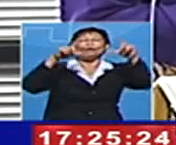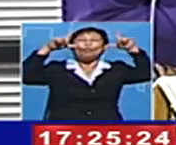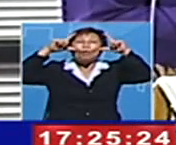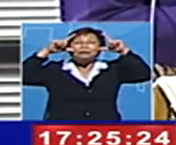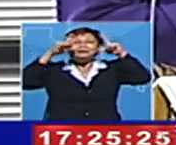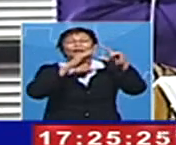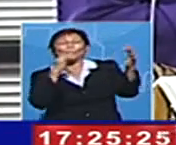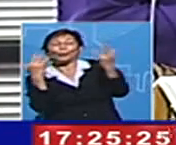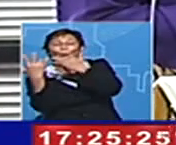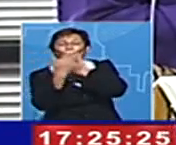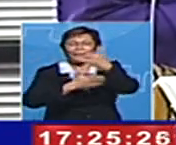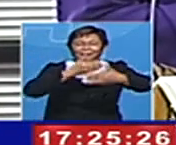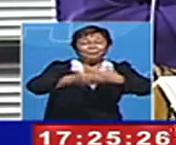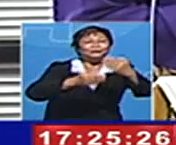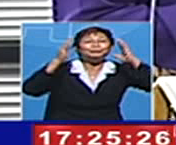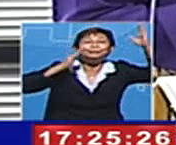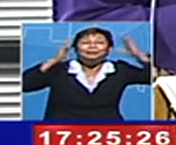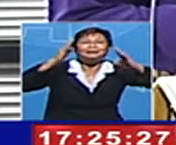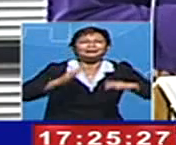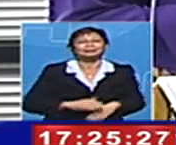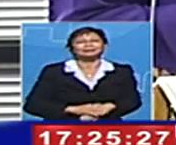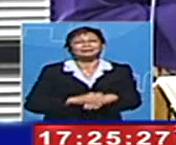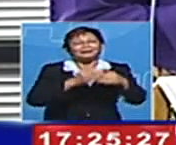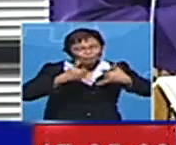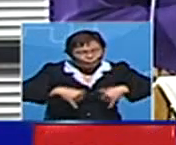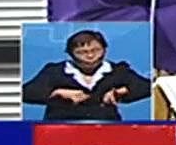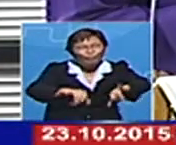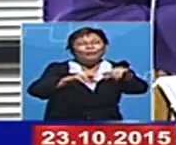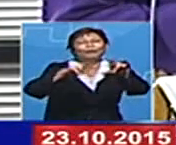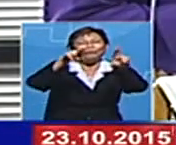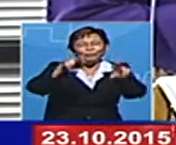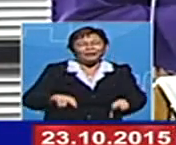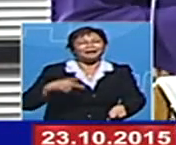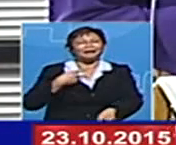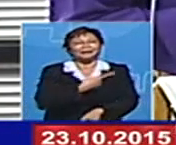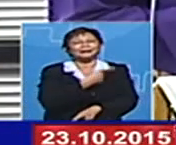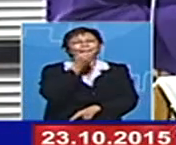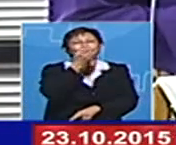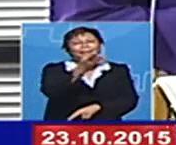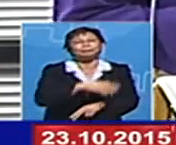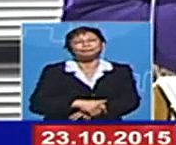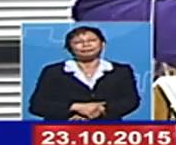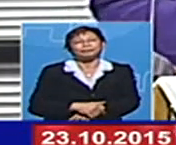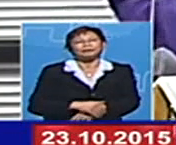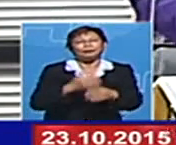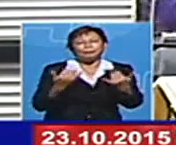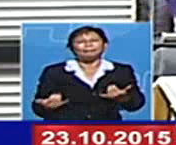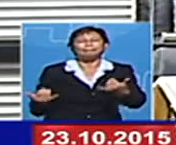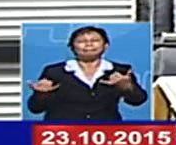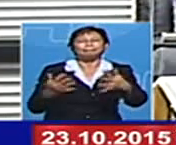dan warna-warna kemajuan negara serta sasiah rakyat yang kita dambakan ketika mana memasuki